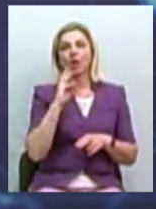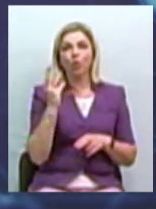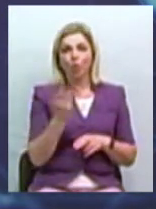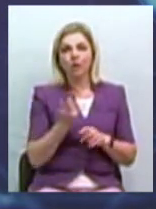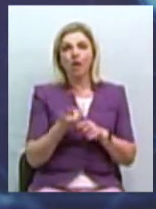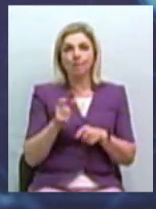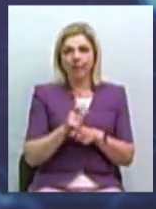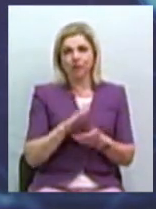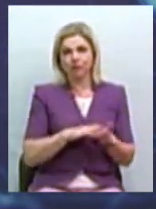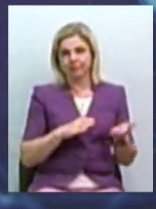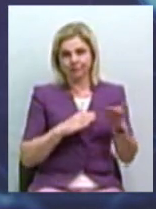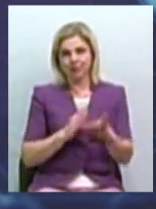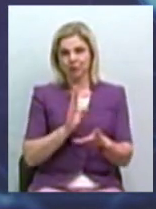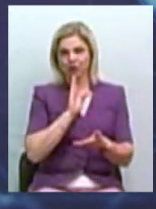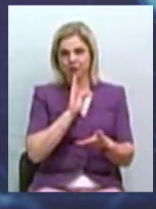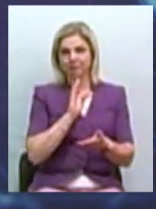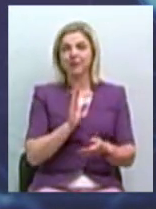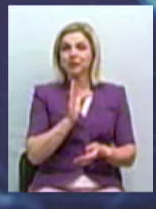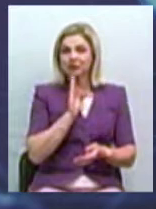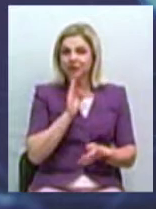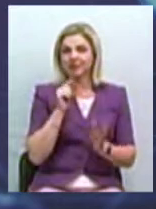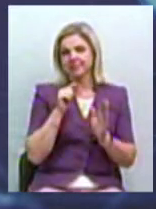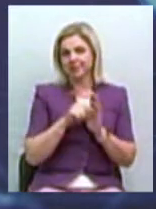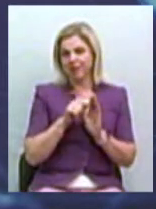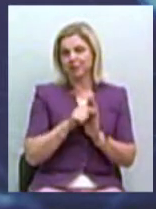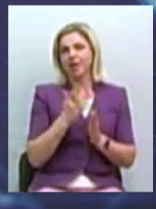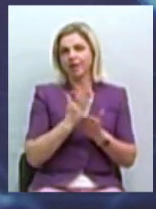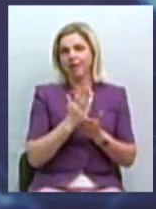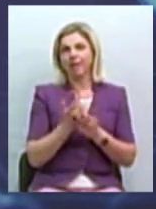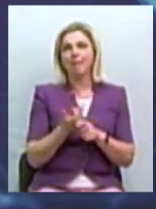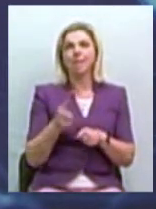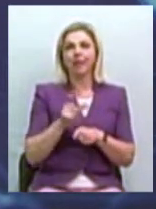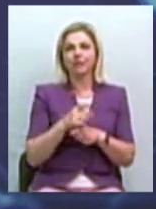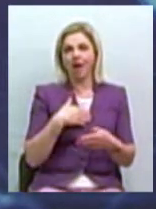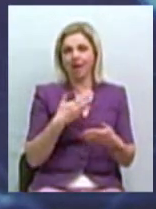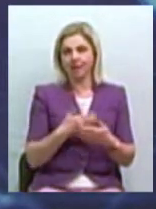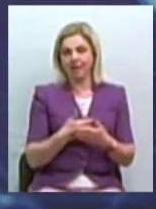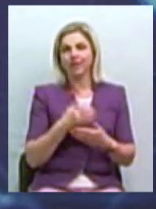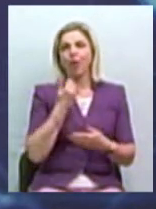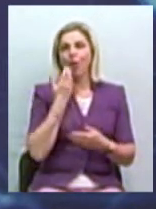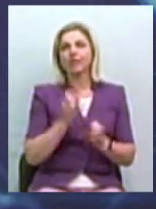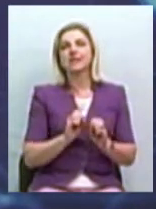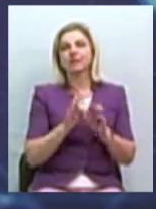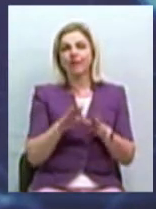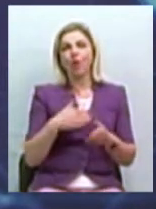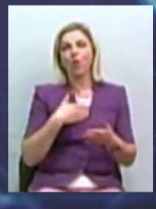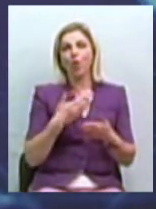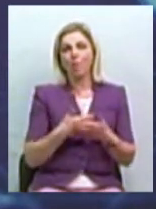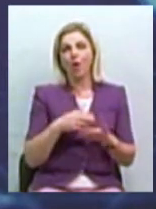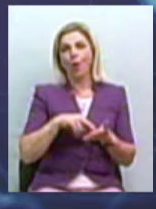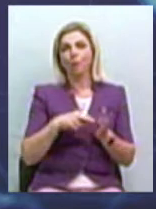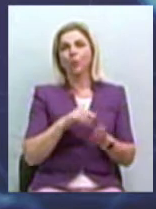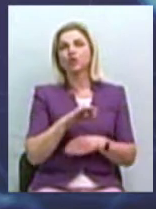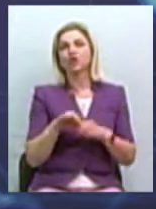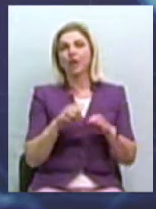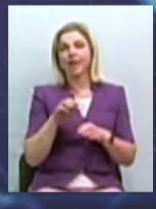жінки. Тобто жінки в нас є більш активними при подачі проєктів громадського бюджету. Але у нас є в студії чоловік,